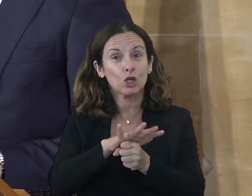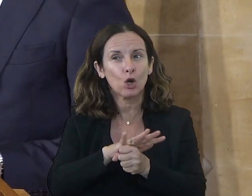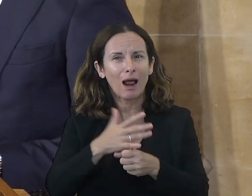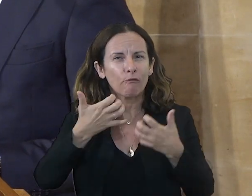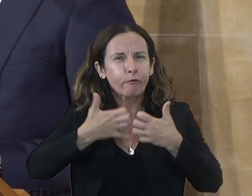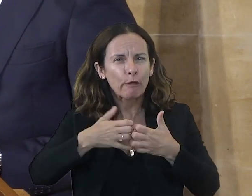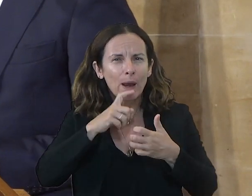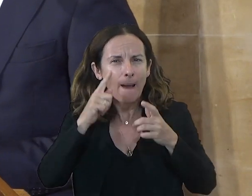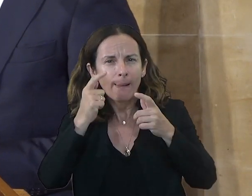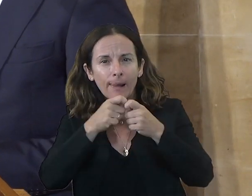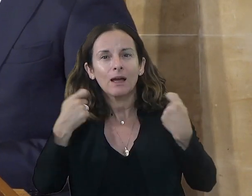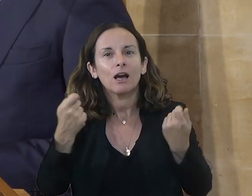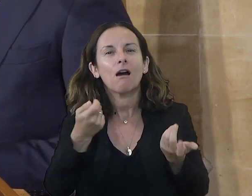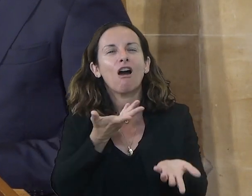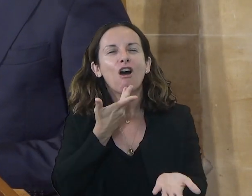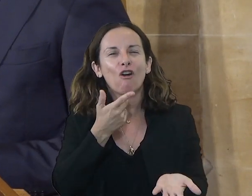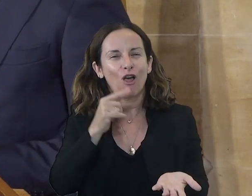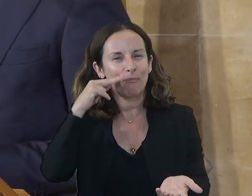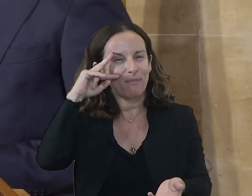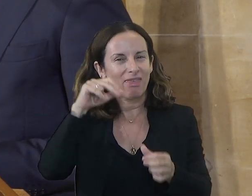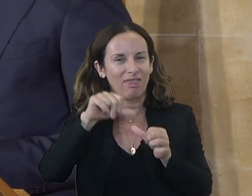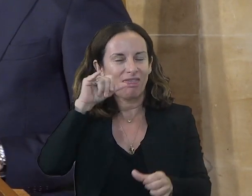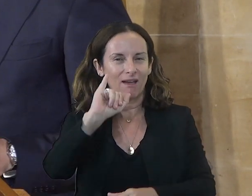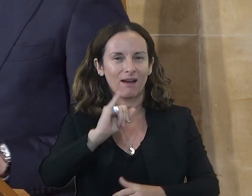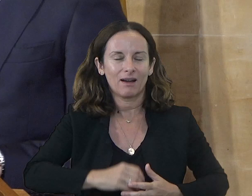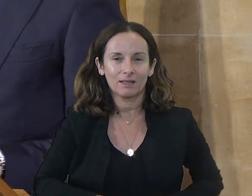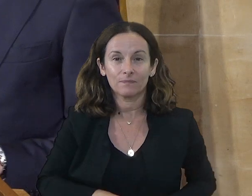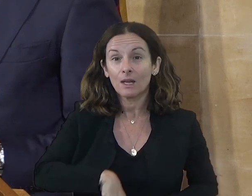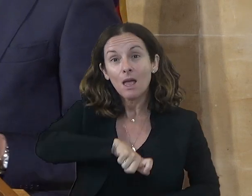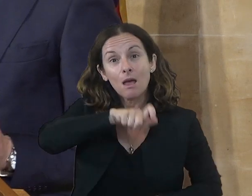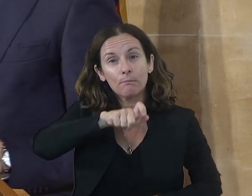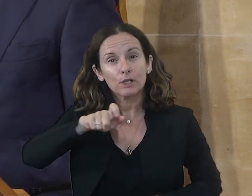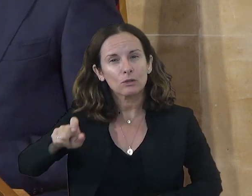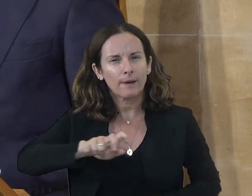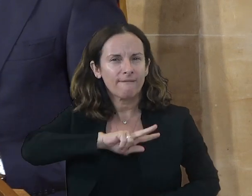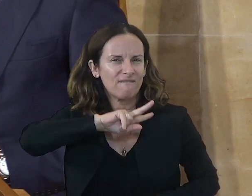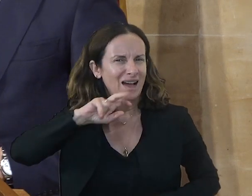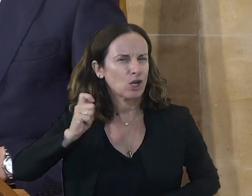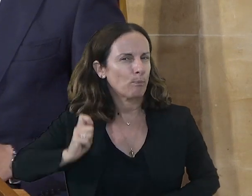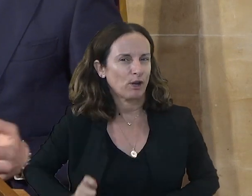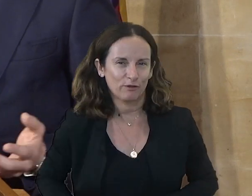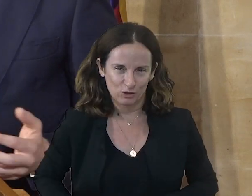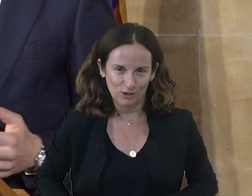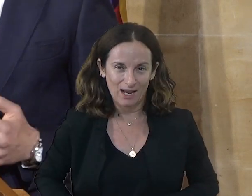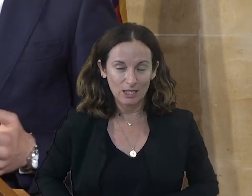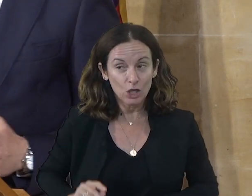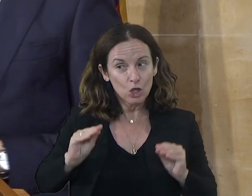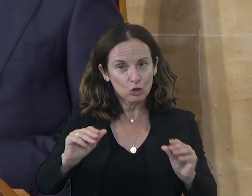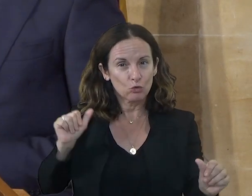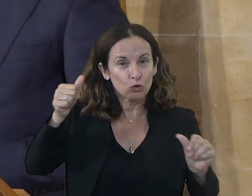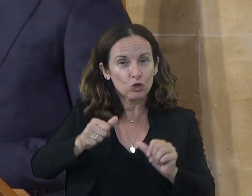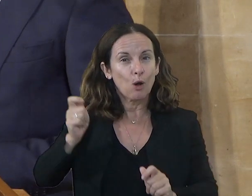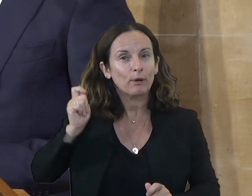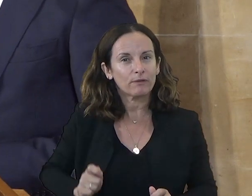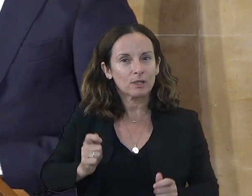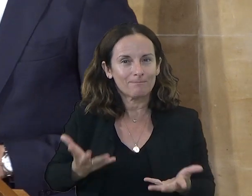els ajuntaments, a les administracions locals. Són persones d'una gran vàlua professional que portaran tot el seu